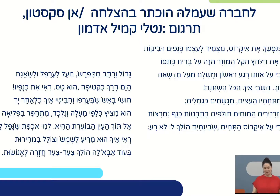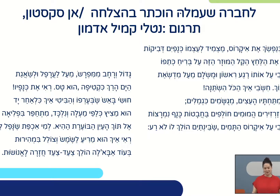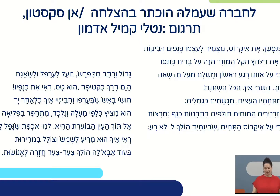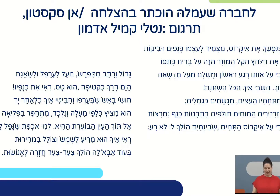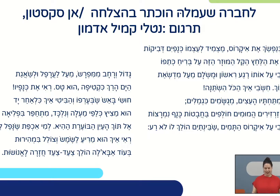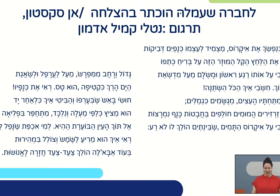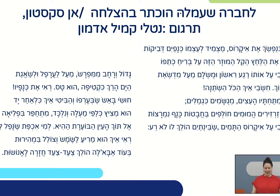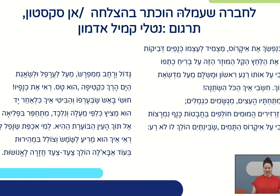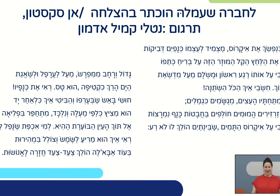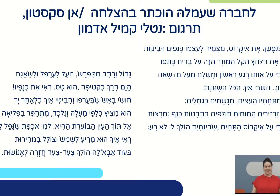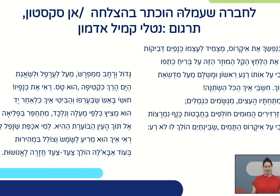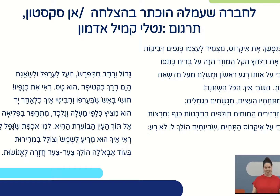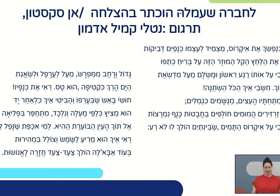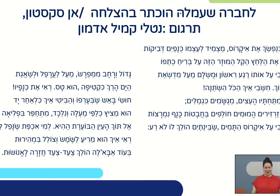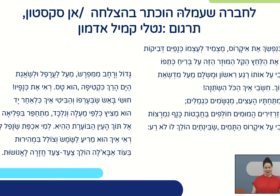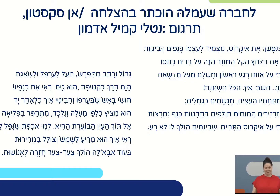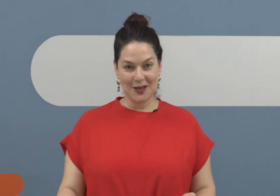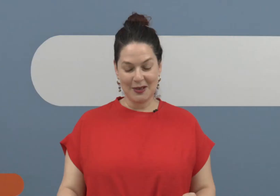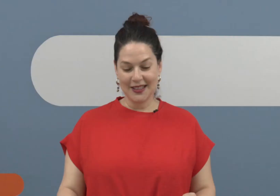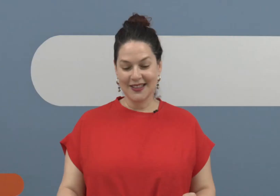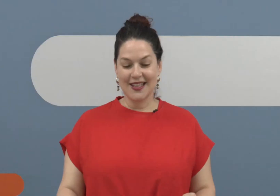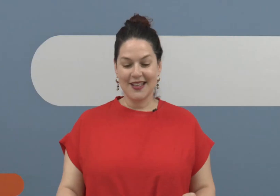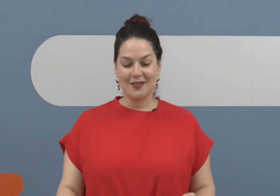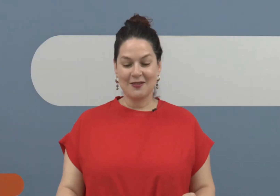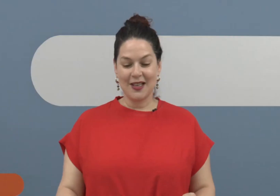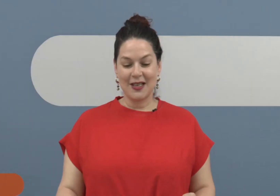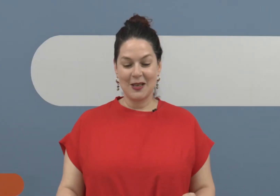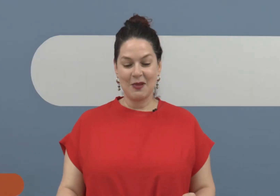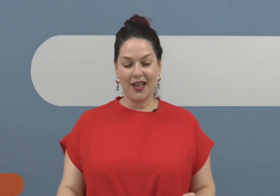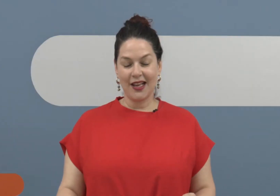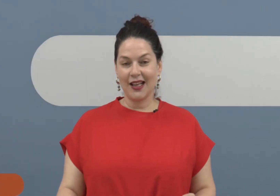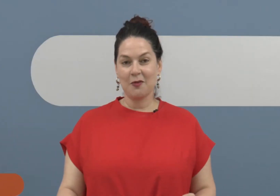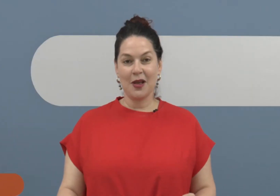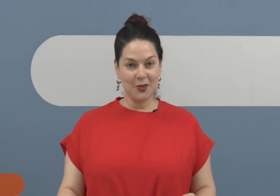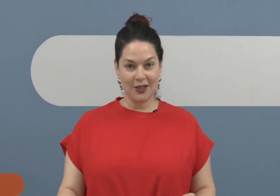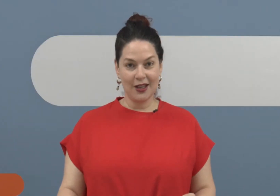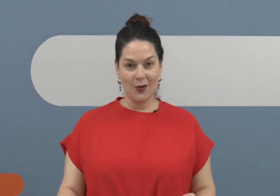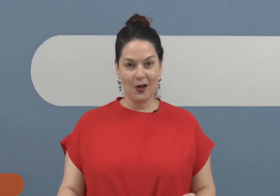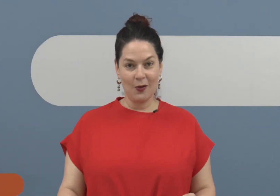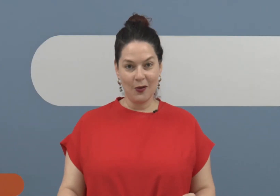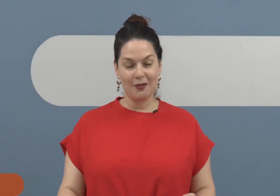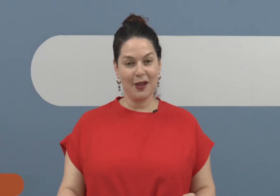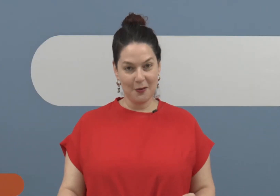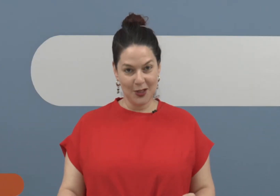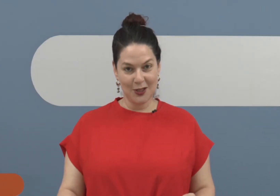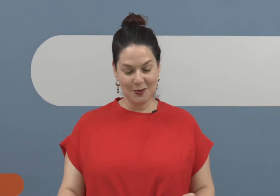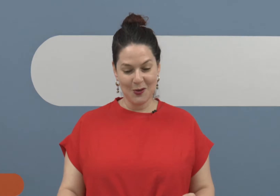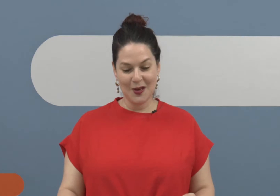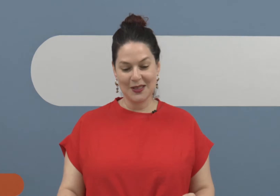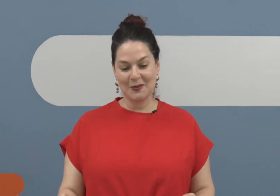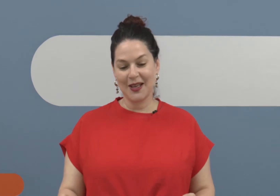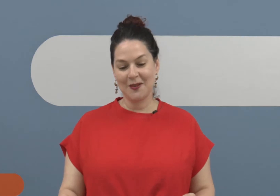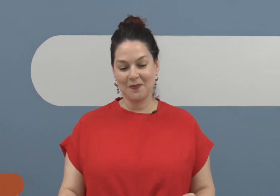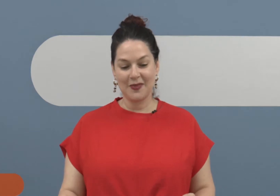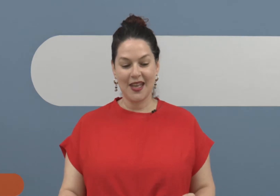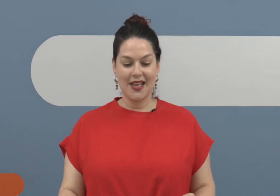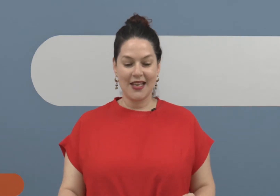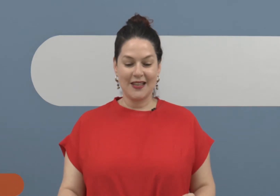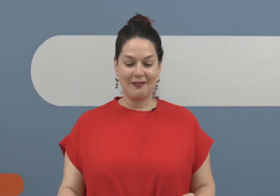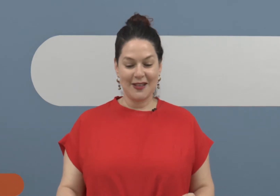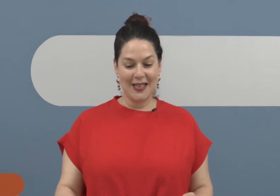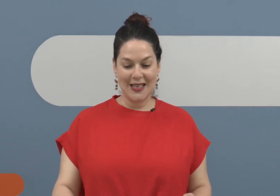לפרוס כנפיים. אז תודה שהקשבתם לי, ואני מאחלת לכם גם שתגיעו רחוק וגם שתשמרו על